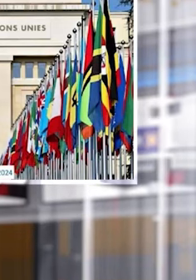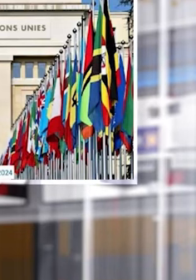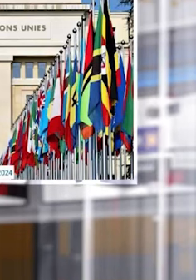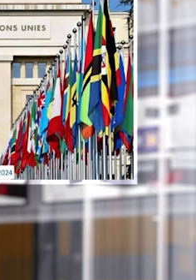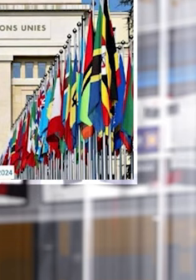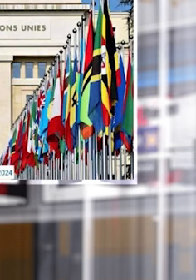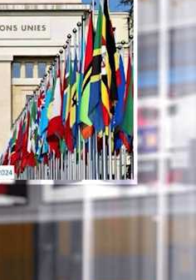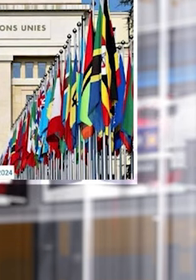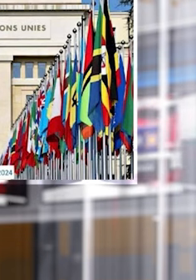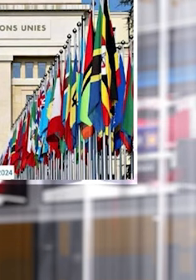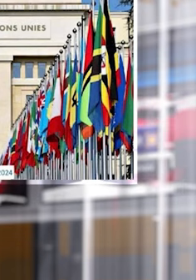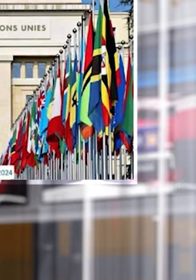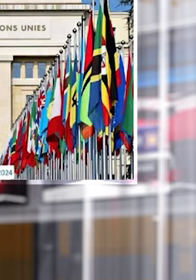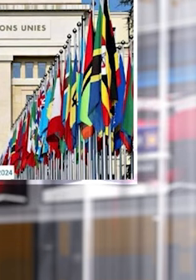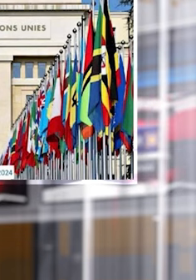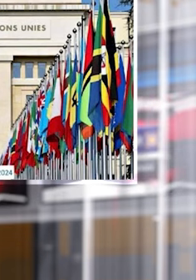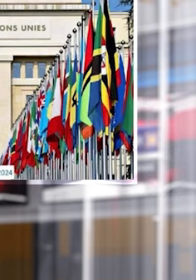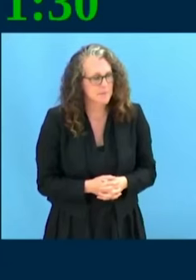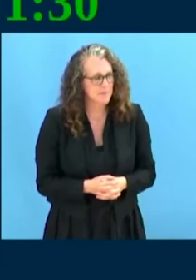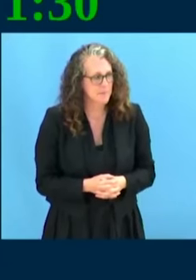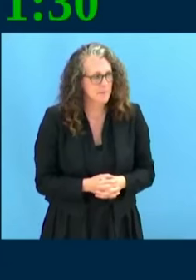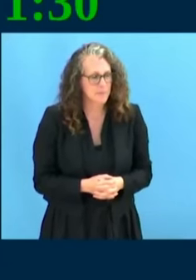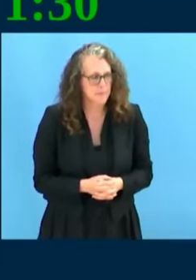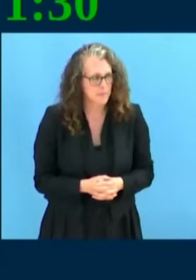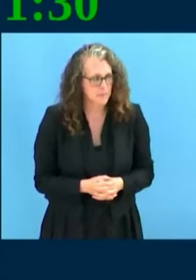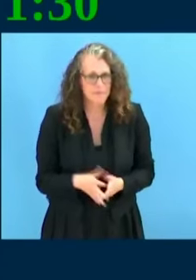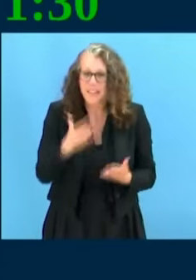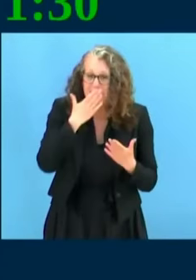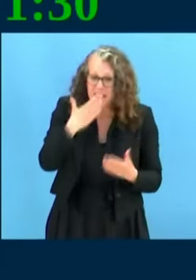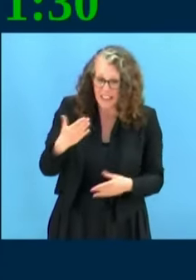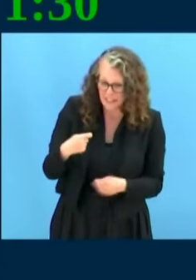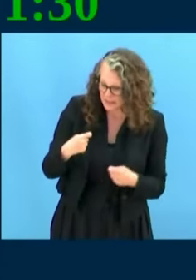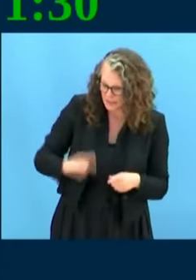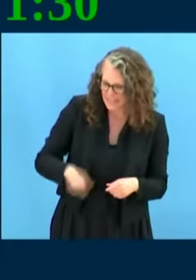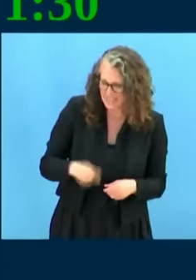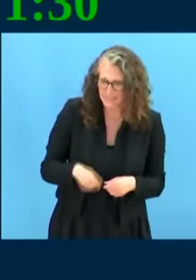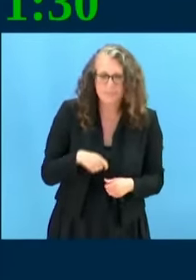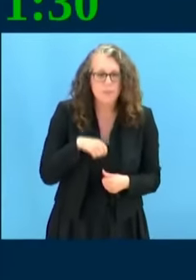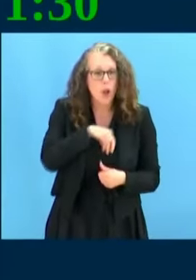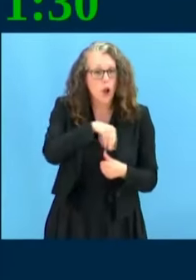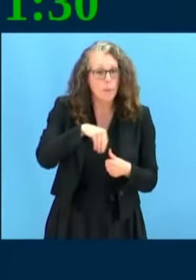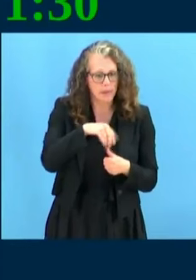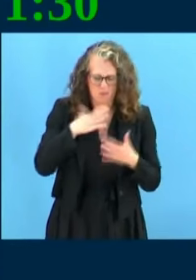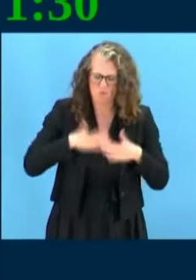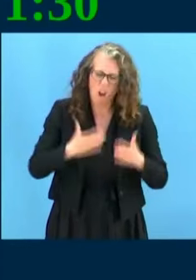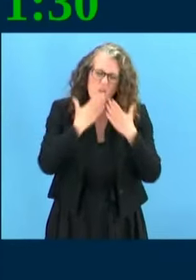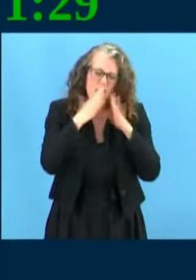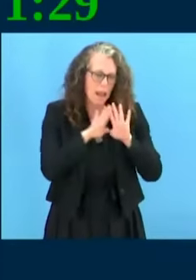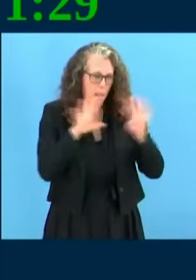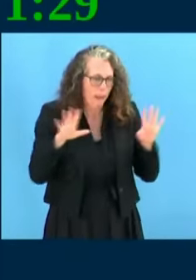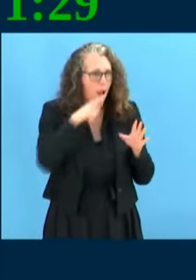Организации Объединенных Наций по правам человека. Интерактивные диалоги и панельные дискуссии сессий включали темы